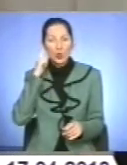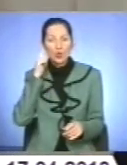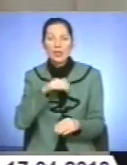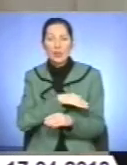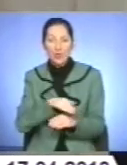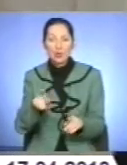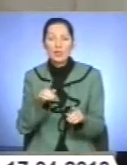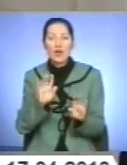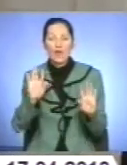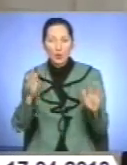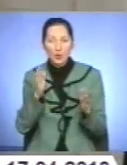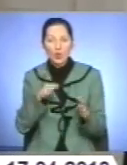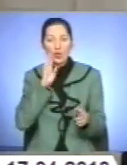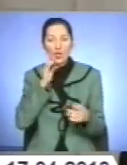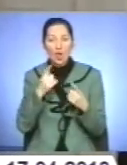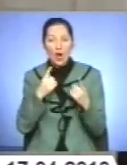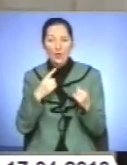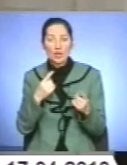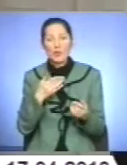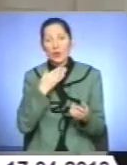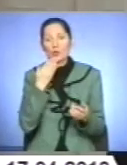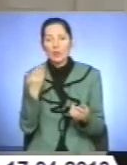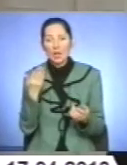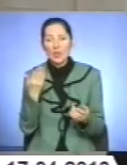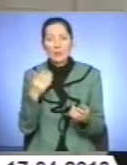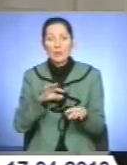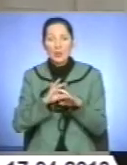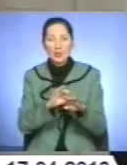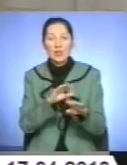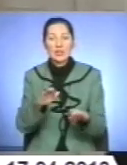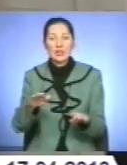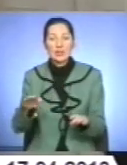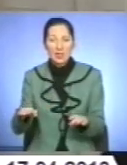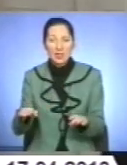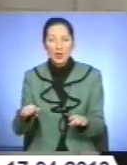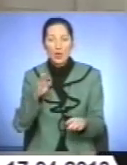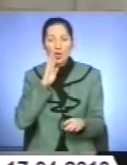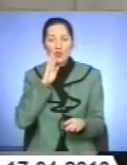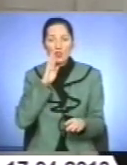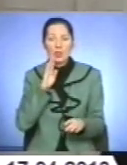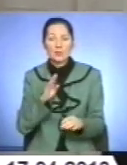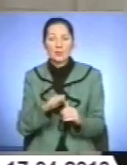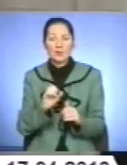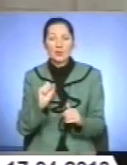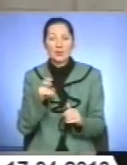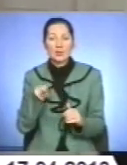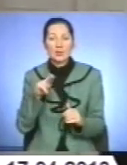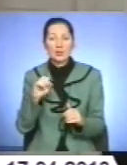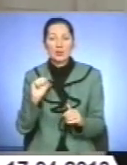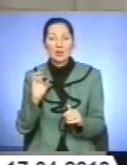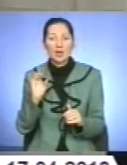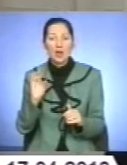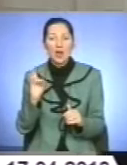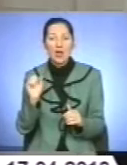говорили про писанкарство, і ми так їх зупинили і запитали. А привела дитину дівчинка Андріанка.